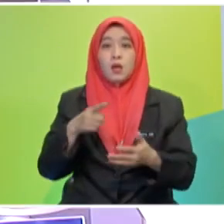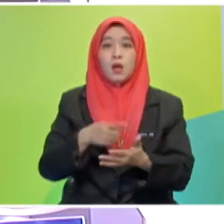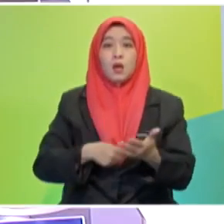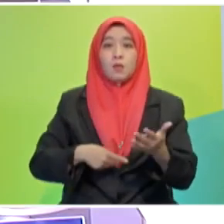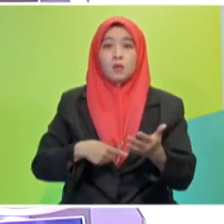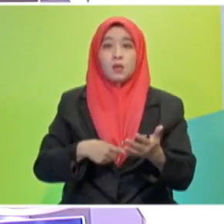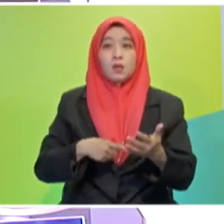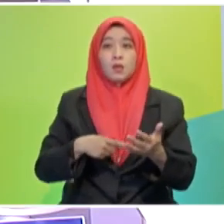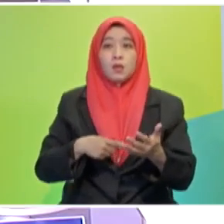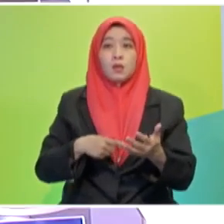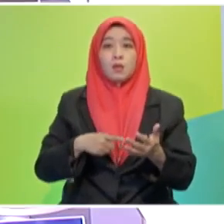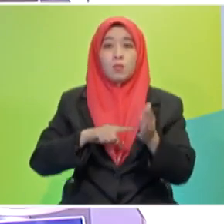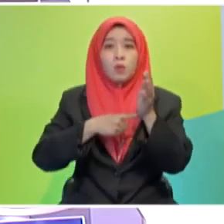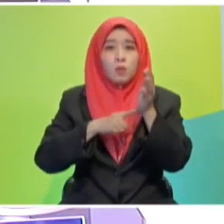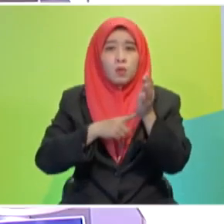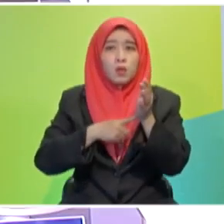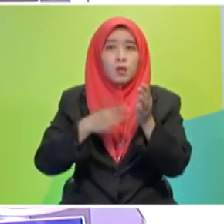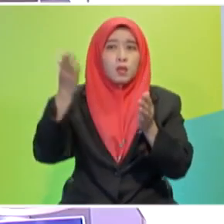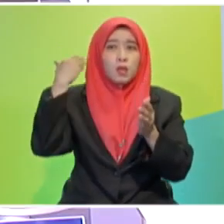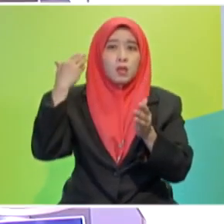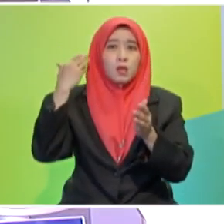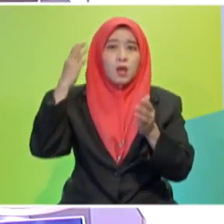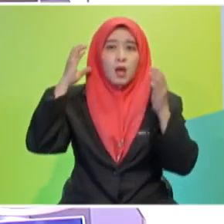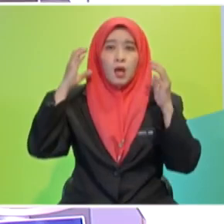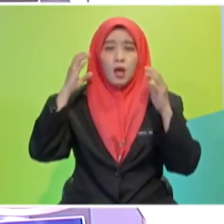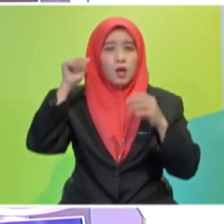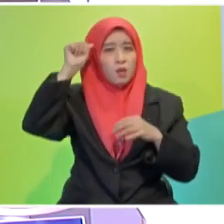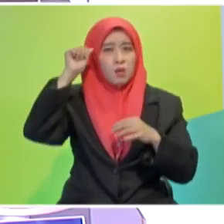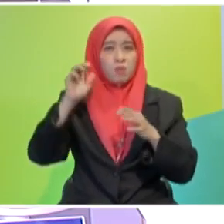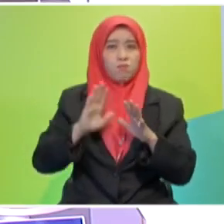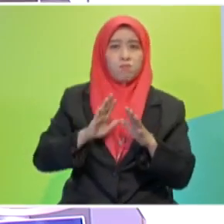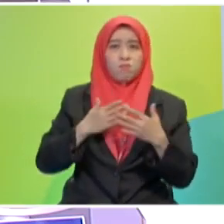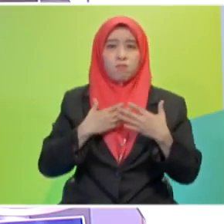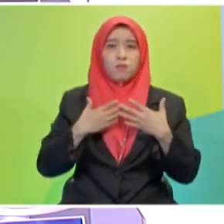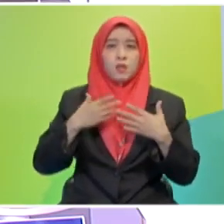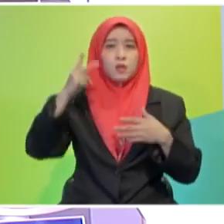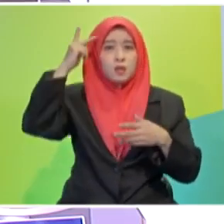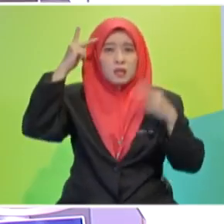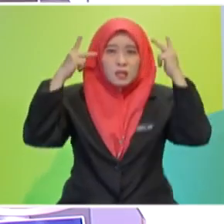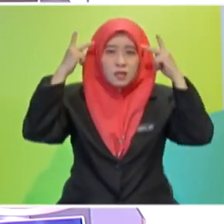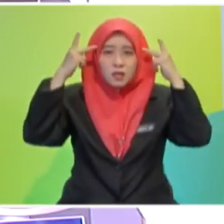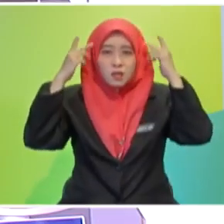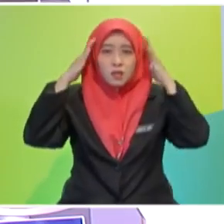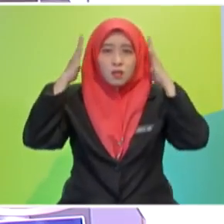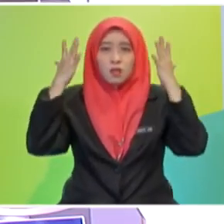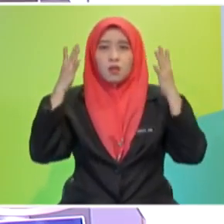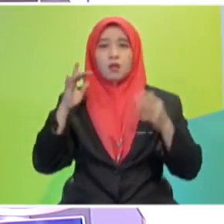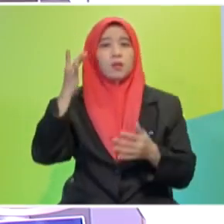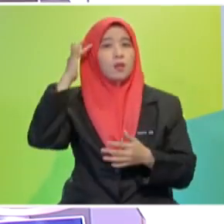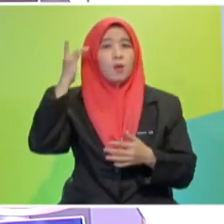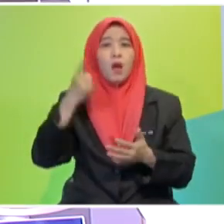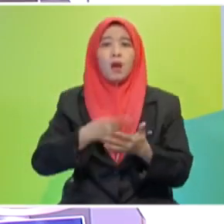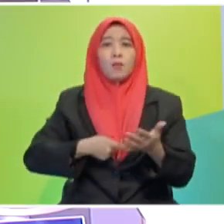pada mulanya masih ada Keliru sikit tu. keliru sikit. Jadi Aiman, cikgu akan teruskan dengan latihan pengukuhan